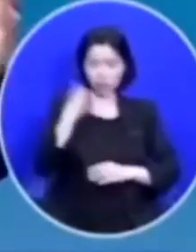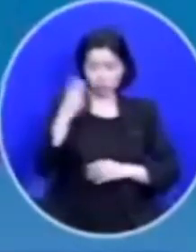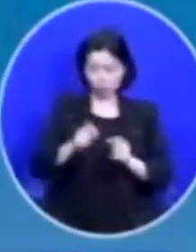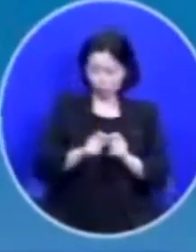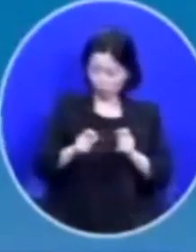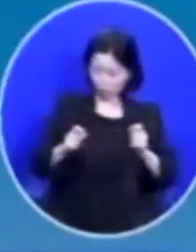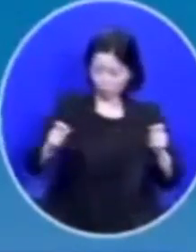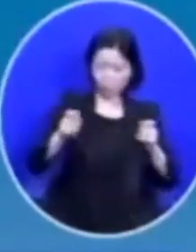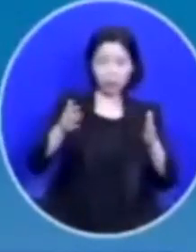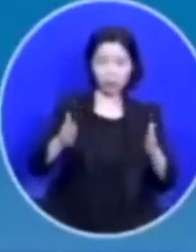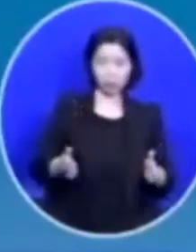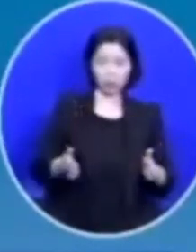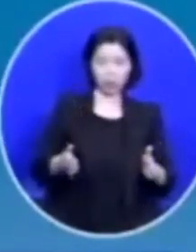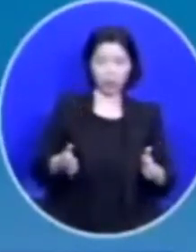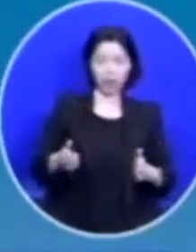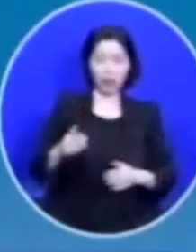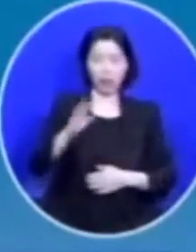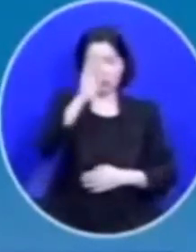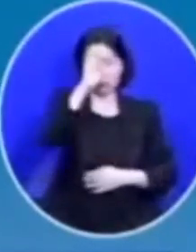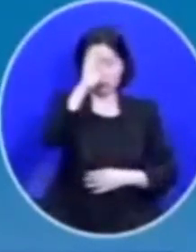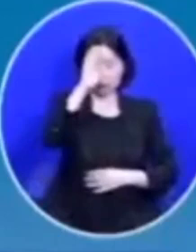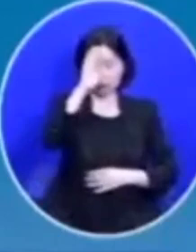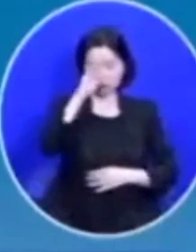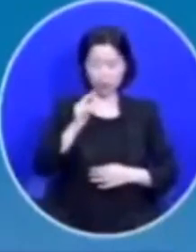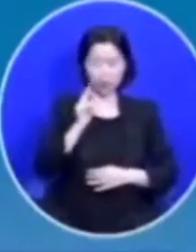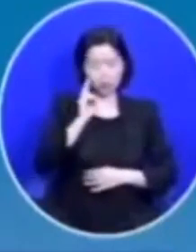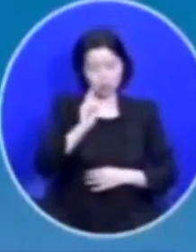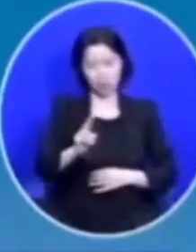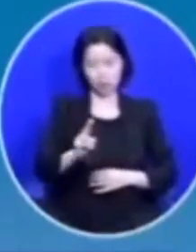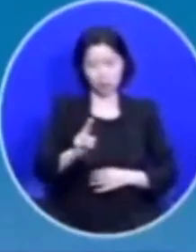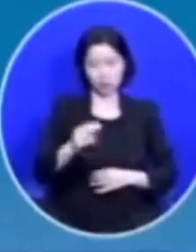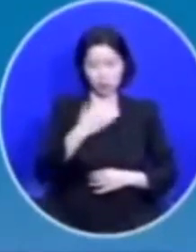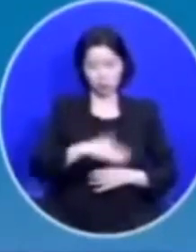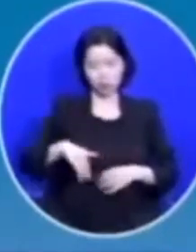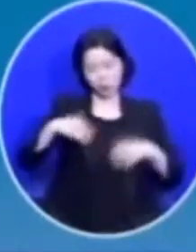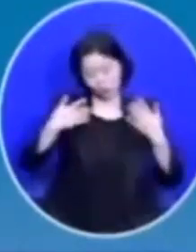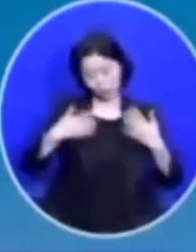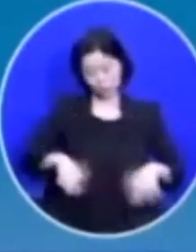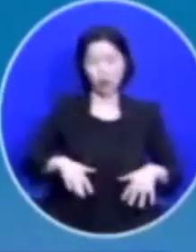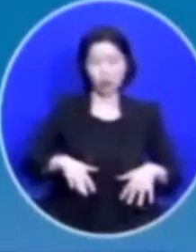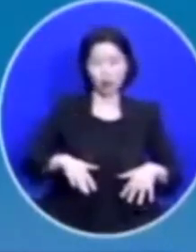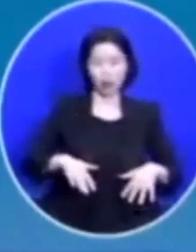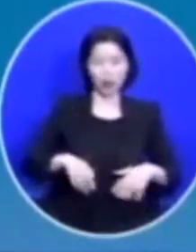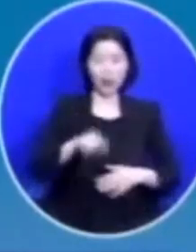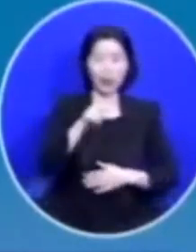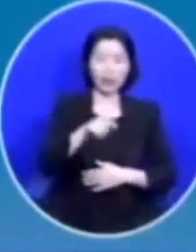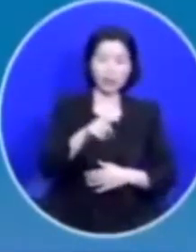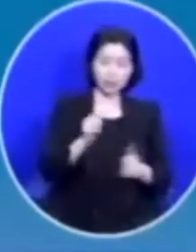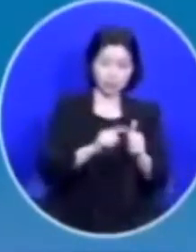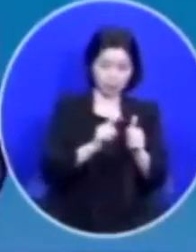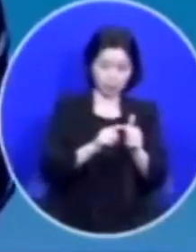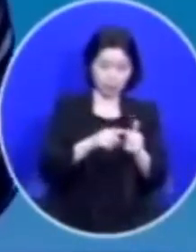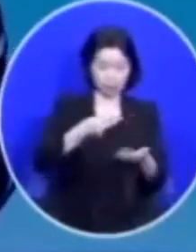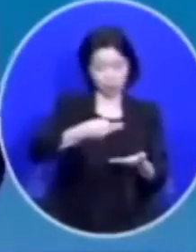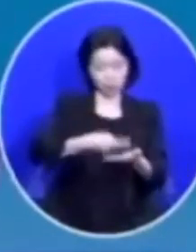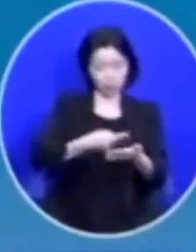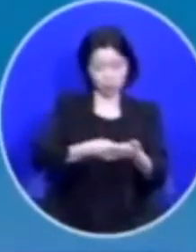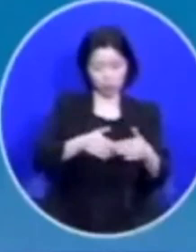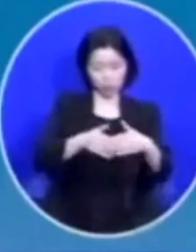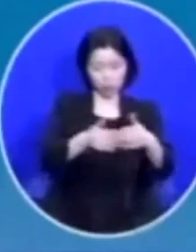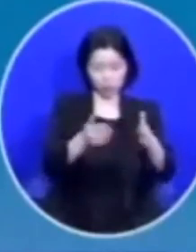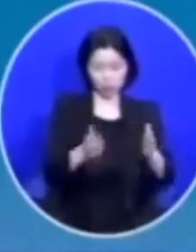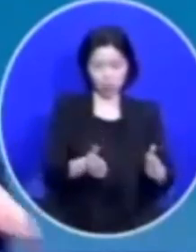기간 동안 하시면서 몸이 너무너무 쉐 약해진 분이에요 그분이 누워계신 침대